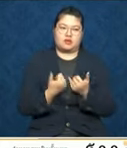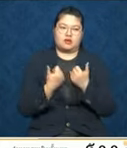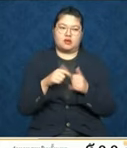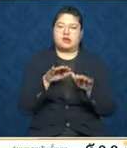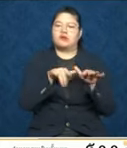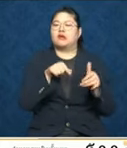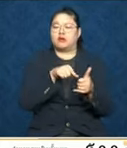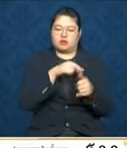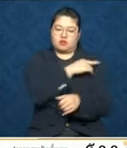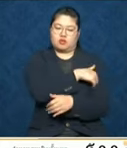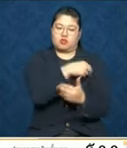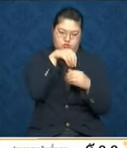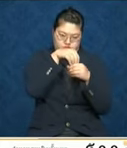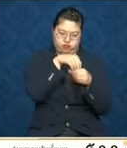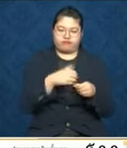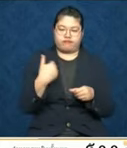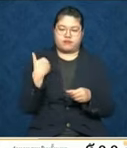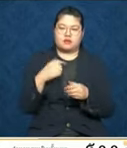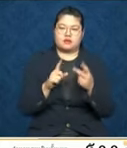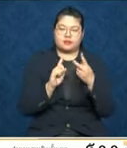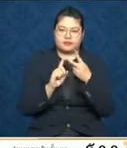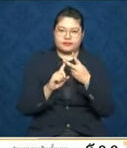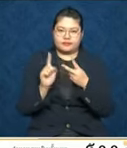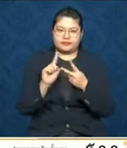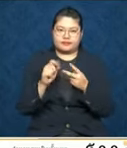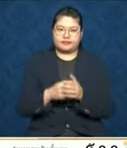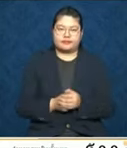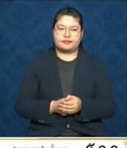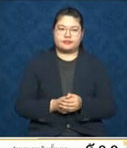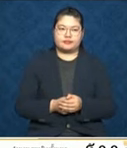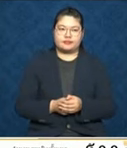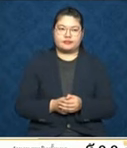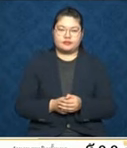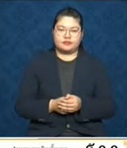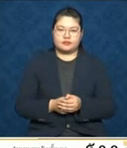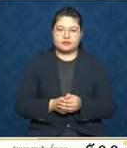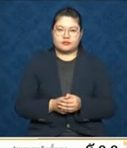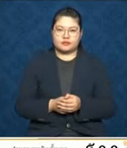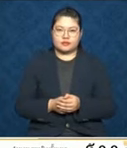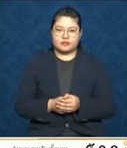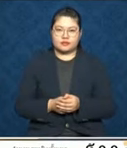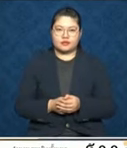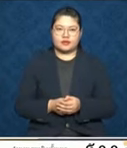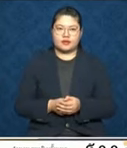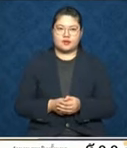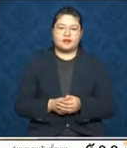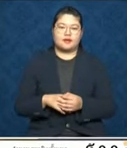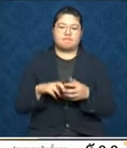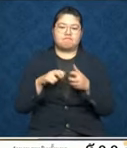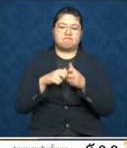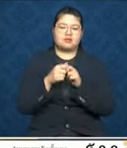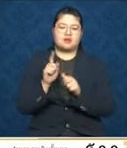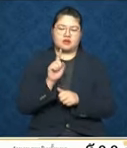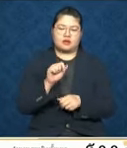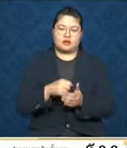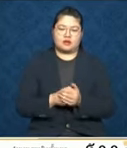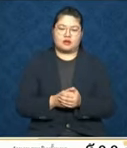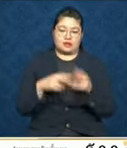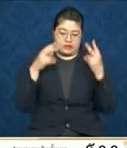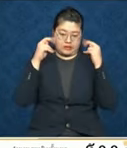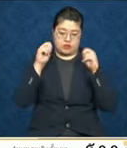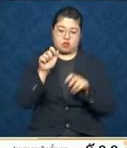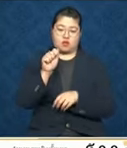ตัวอยู่ที่โรงพยาบาลครับ2ครับอาคารบังคับน้ำบ้านป่าโจดตำบลสุขเกษมครับได้รับการประสานจากท่านนายกองค์การ